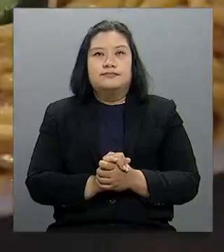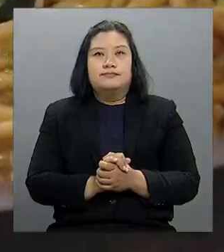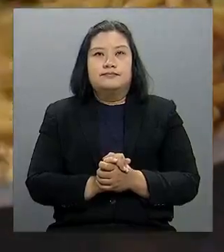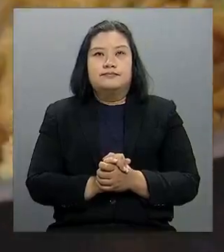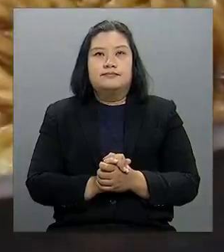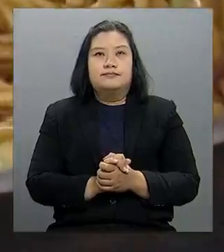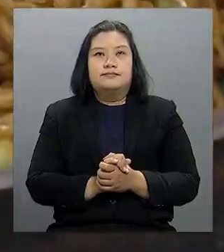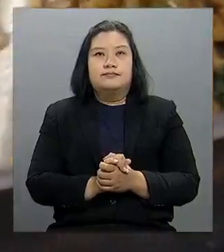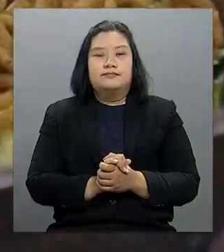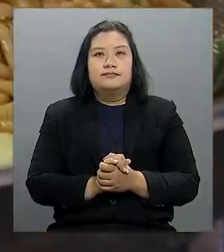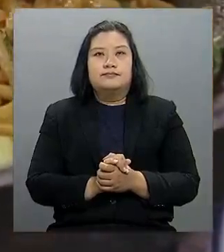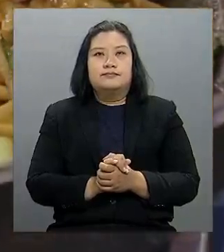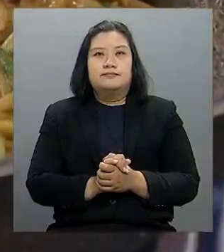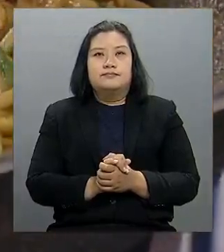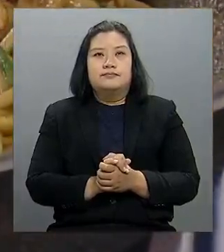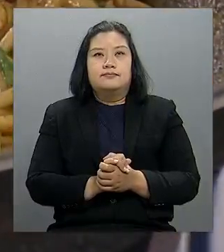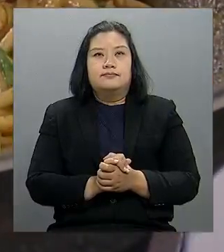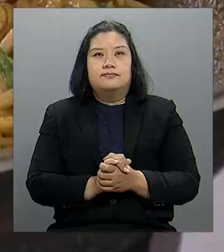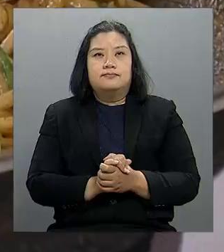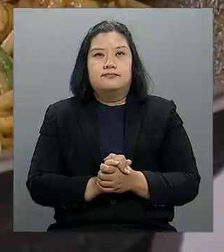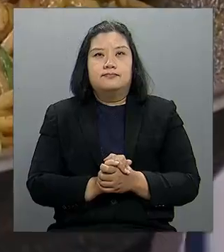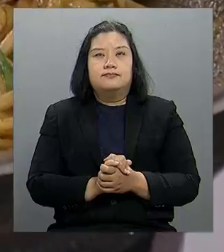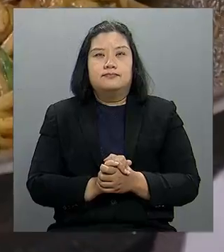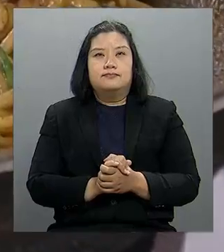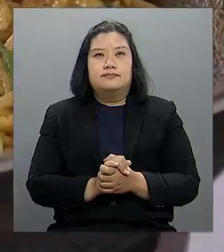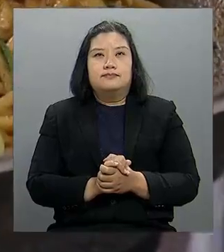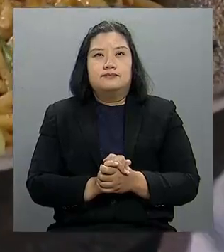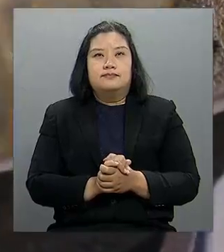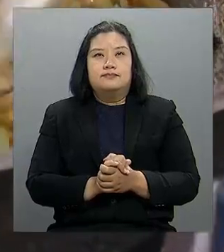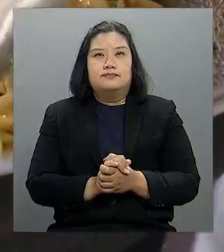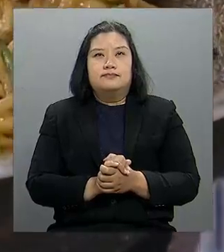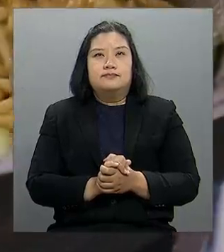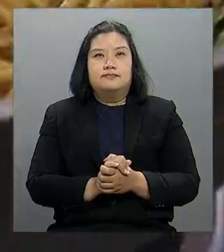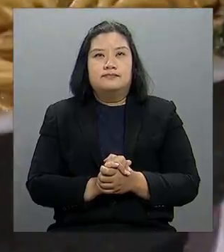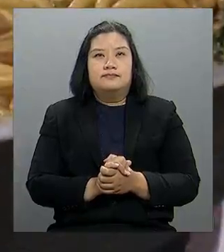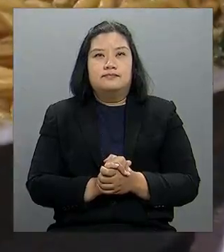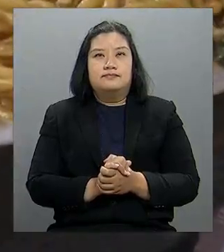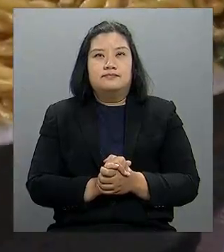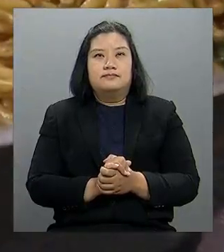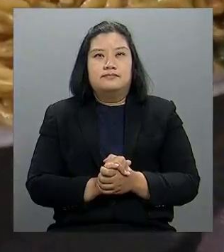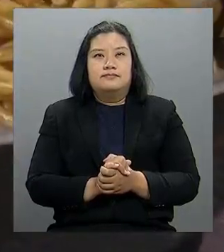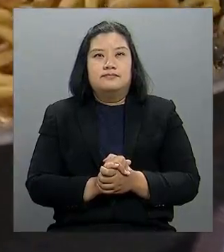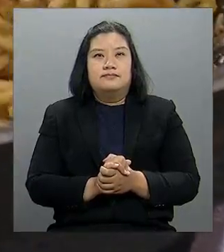ขายเลยนะคะ อย่าทิ้งอยู่แล้วจะได้กินหรือยังกันนี่ค่ะ ท่านนายกคะต่อเลยค่ะโอ้โห